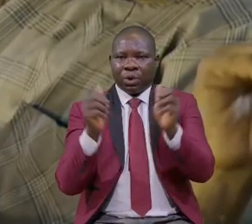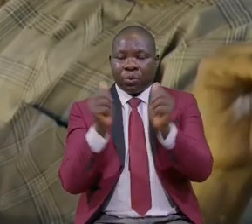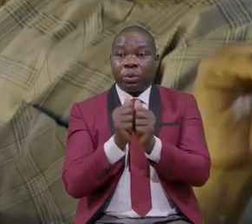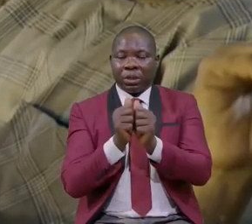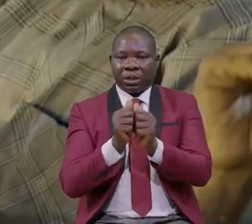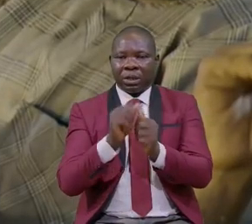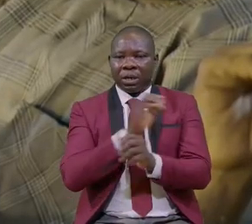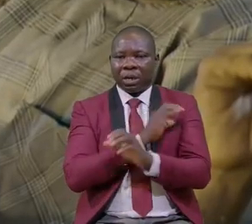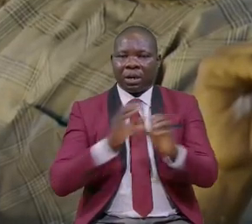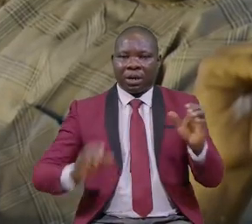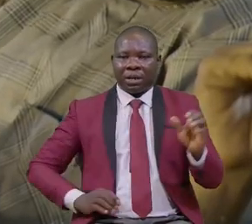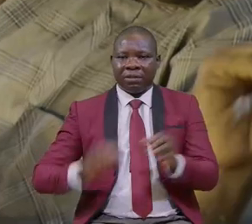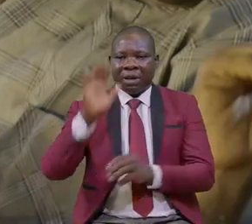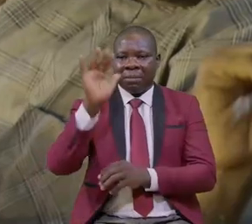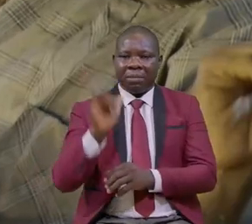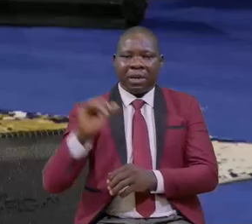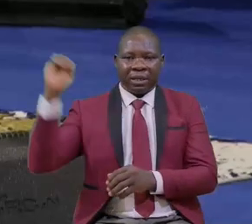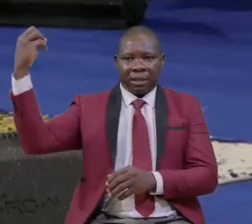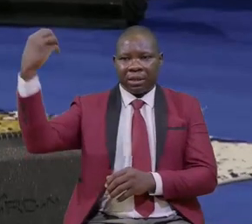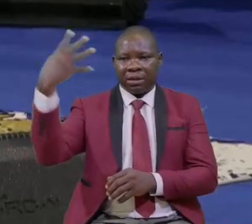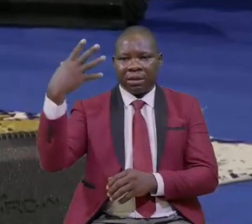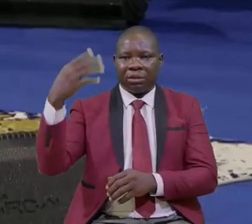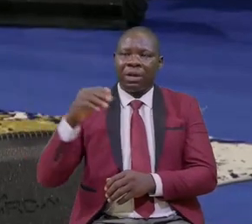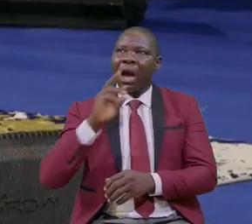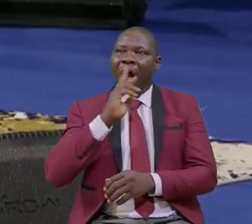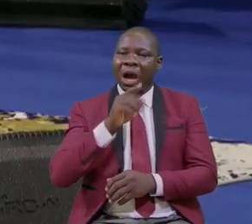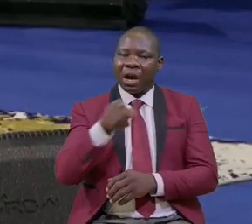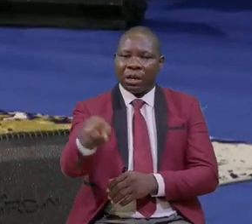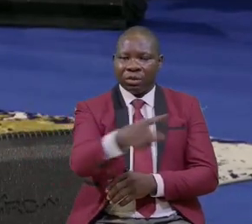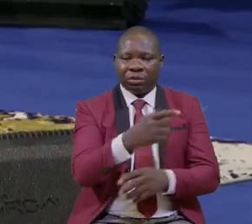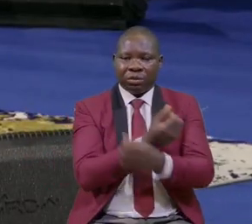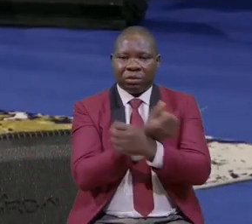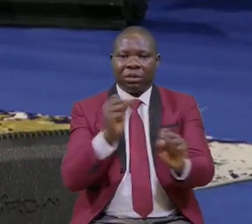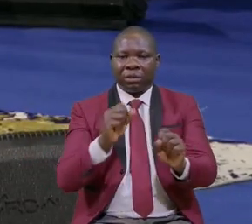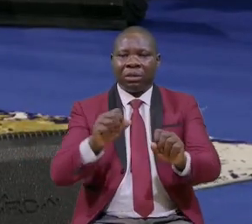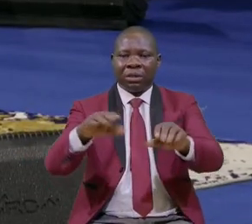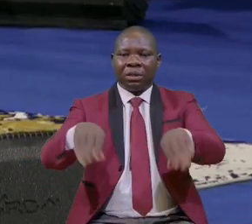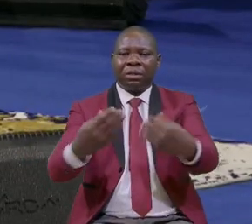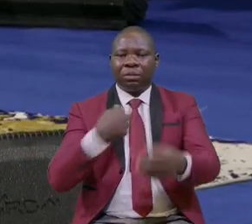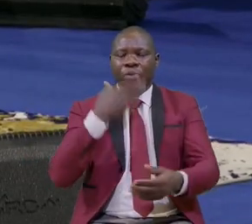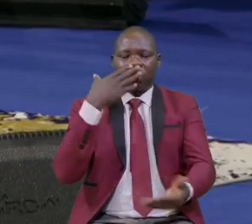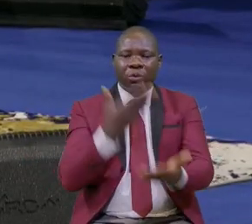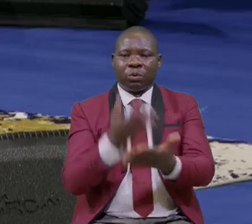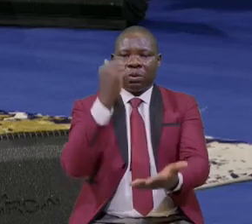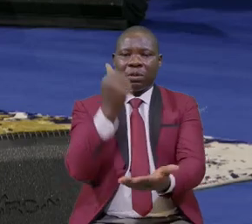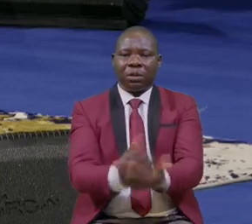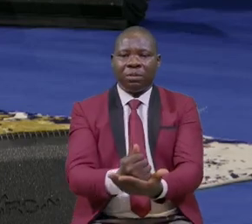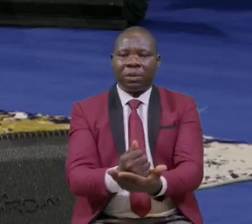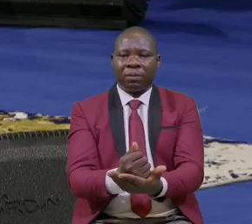Christ. C'est par la grâce que vous êtes sauvés. Donnez-moi un bon amen.